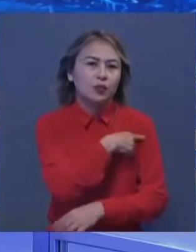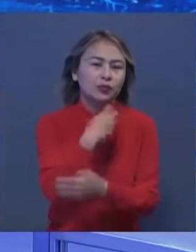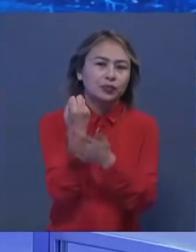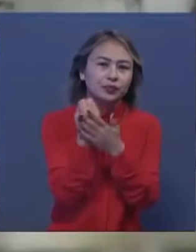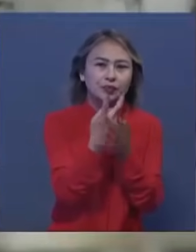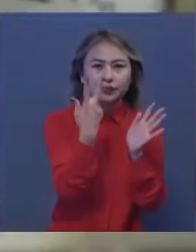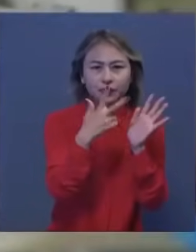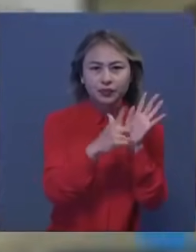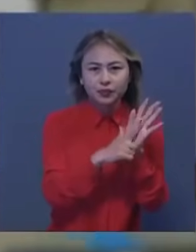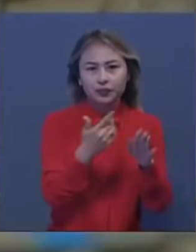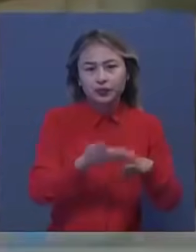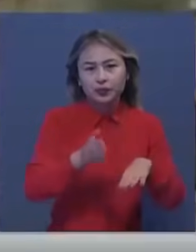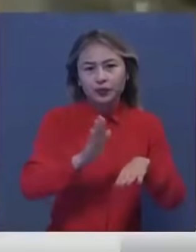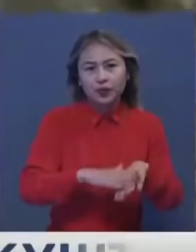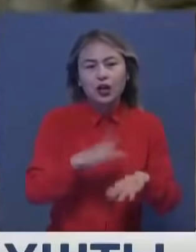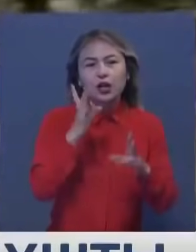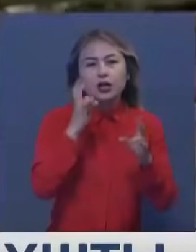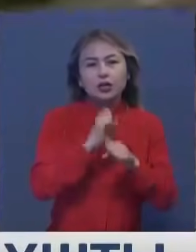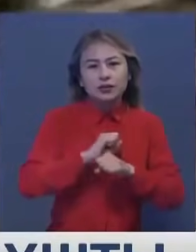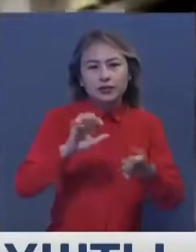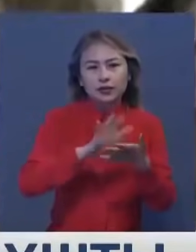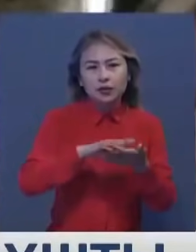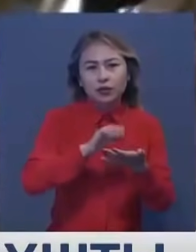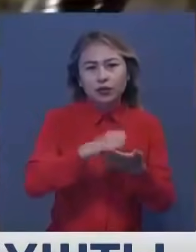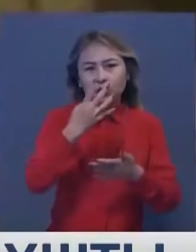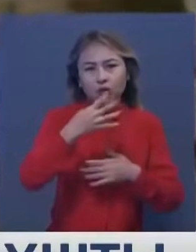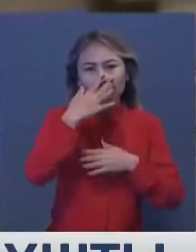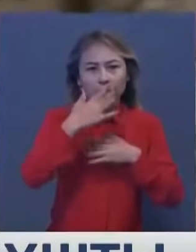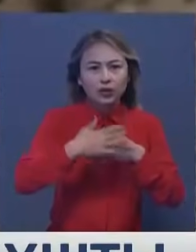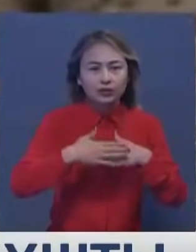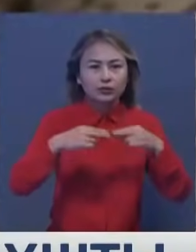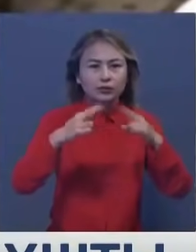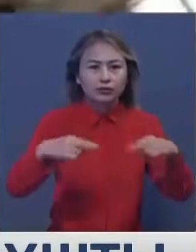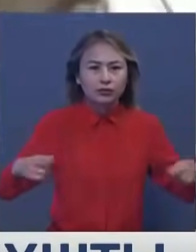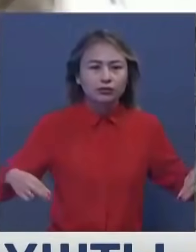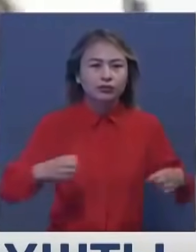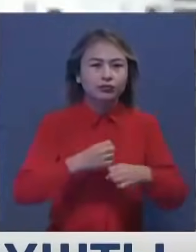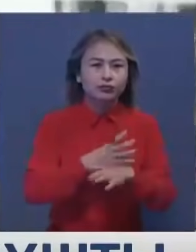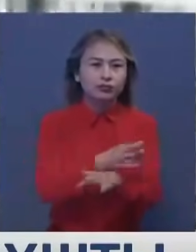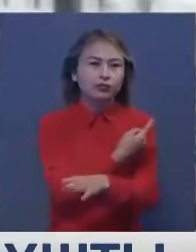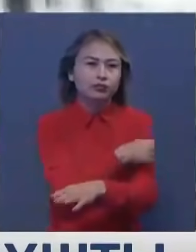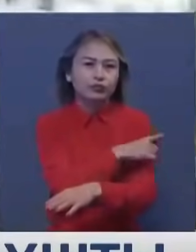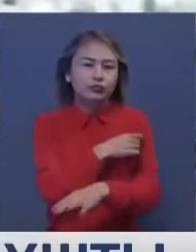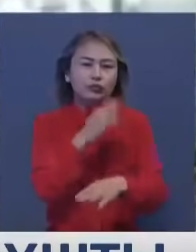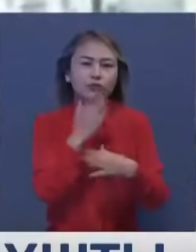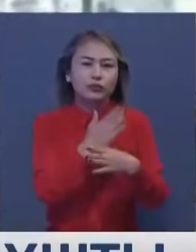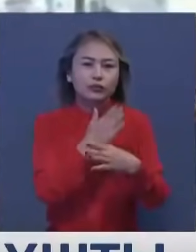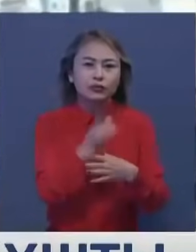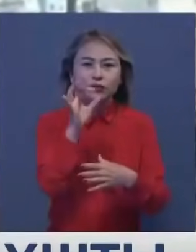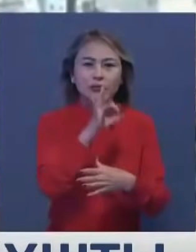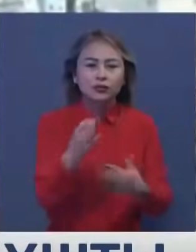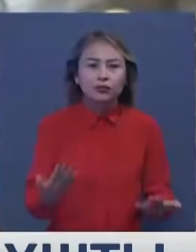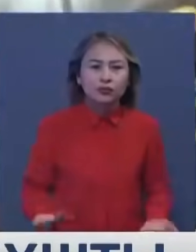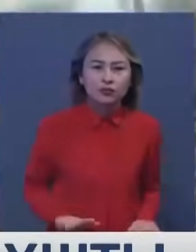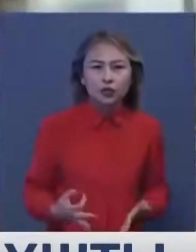түскен, 37-сі ауыр халде жатыр. Жарылыс салдарынан 40-қа жуық сауда нысаны қираған. Ауруханалар жарақат алғандарға көмектесу